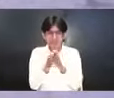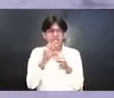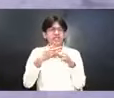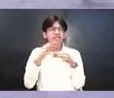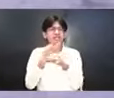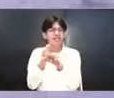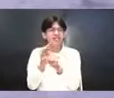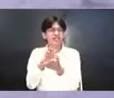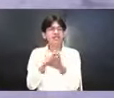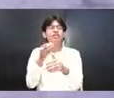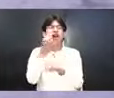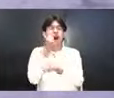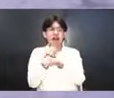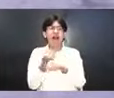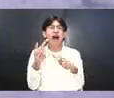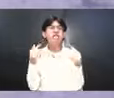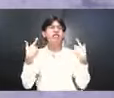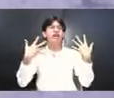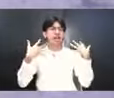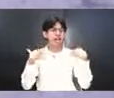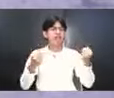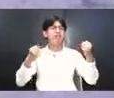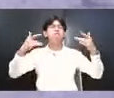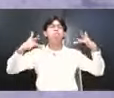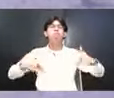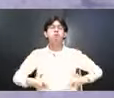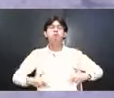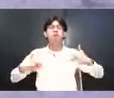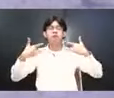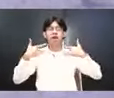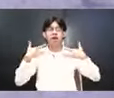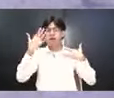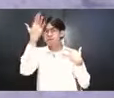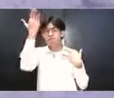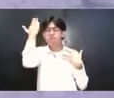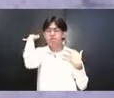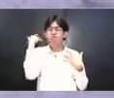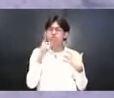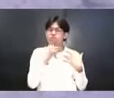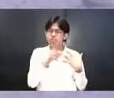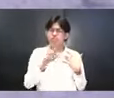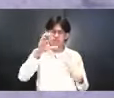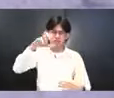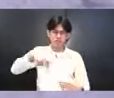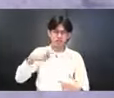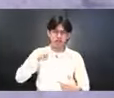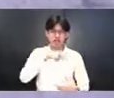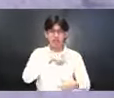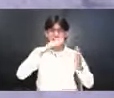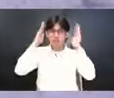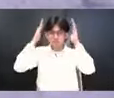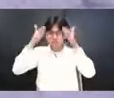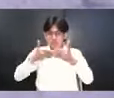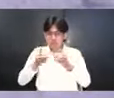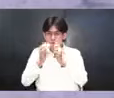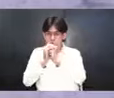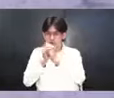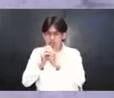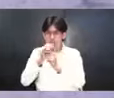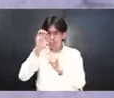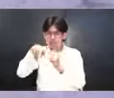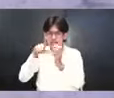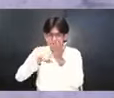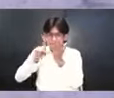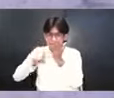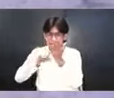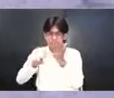Antibay. We worship our phones. Kaya nga, may nabasa akong comics.